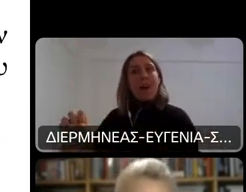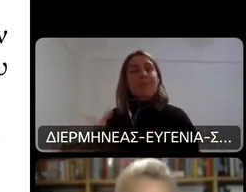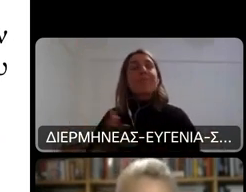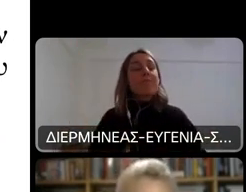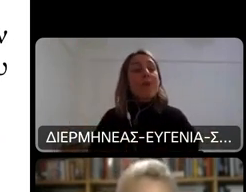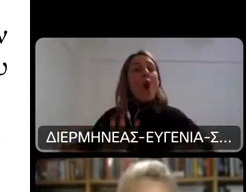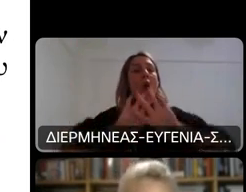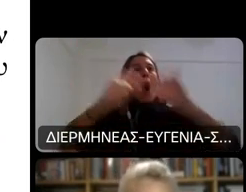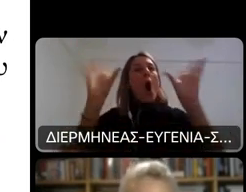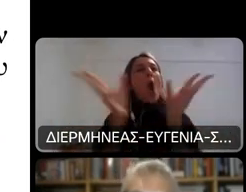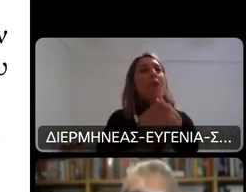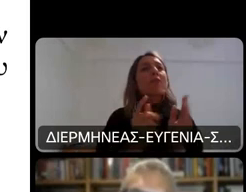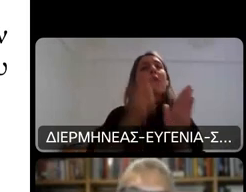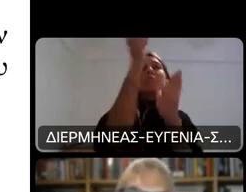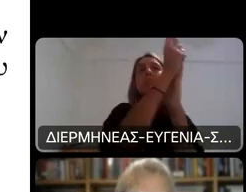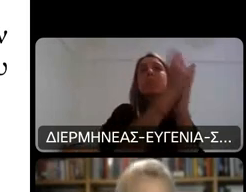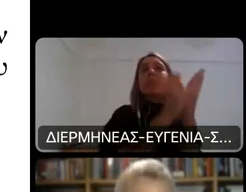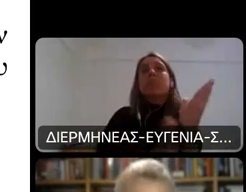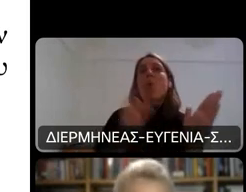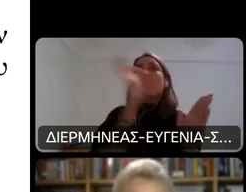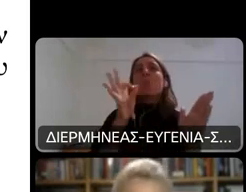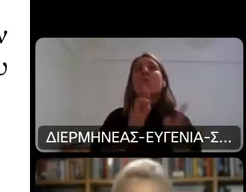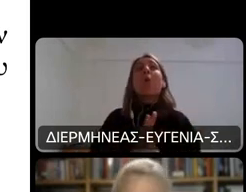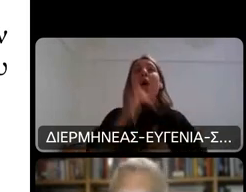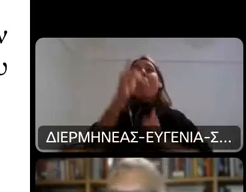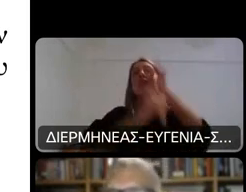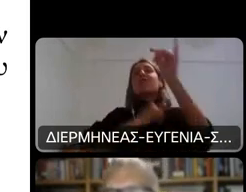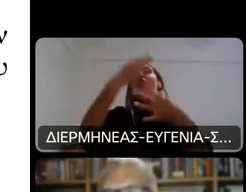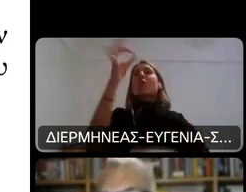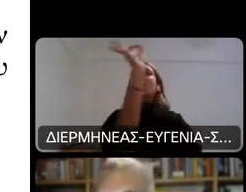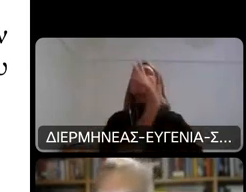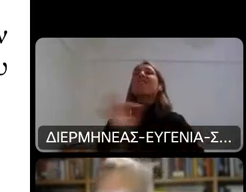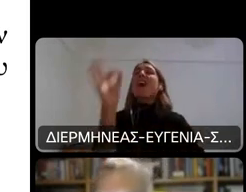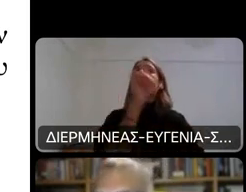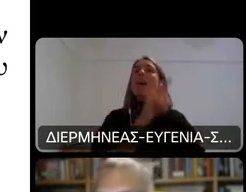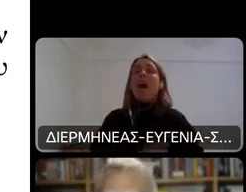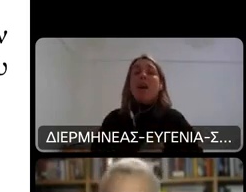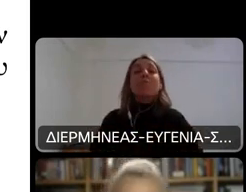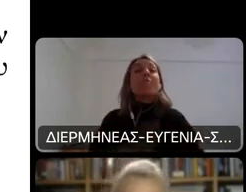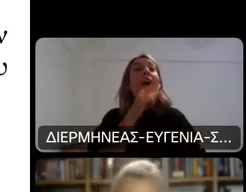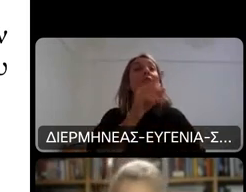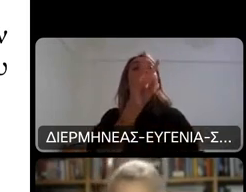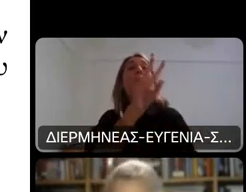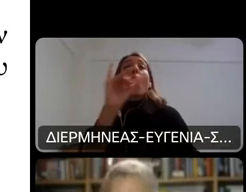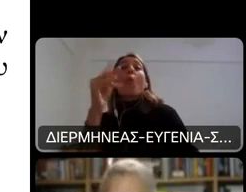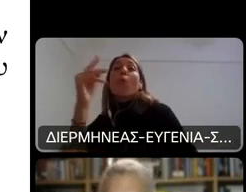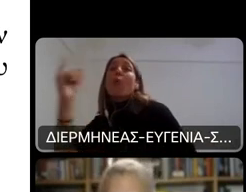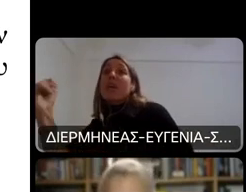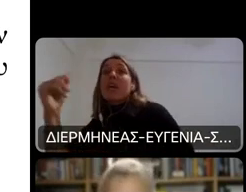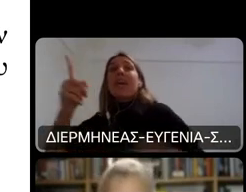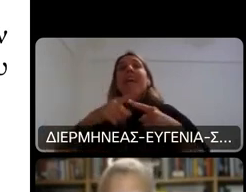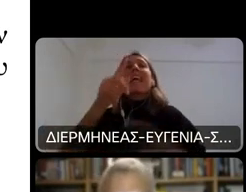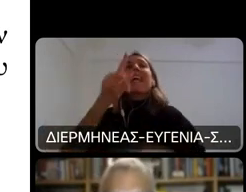έχουν καταχωρηθεί και αποθηκευθεί σε μια ψηφιακή βάση δεδομένων διαμορφωμένη ως wiki, το wiki